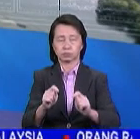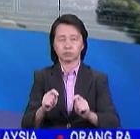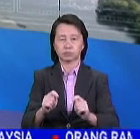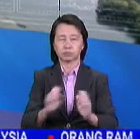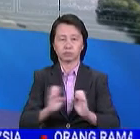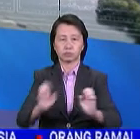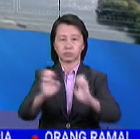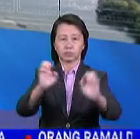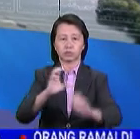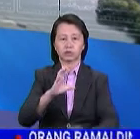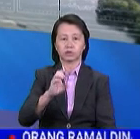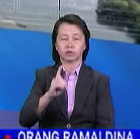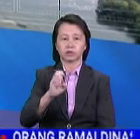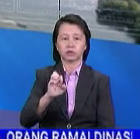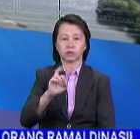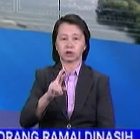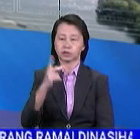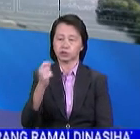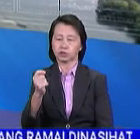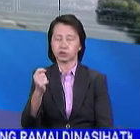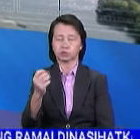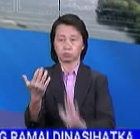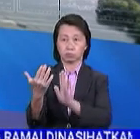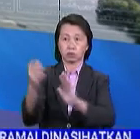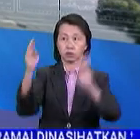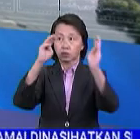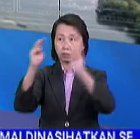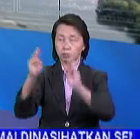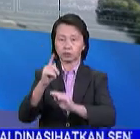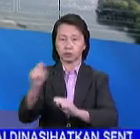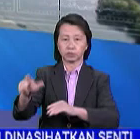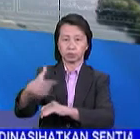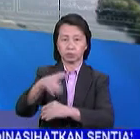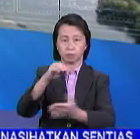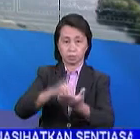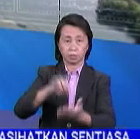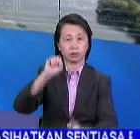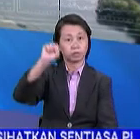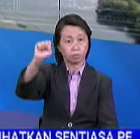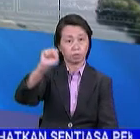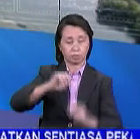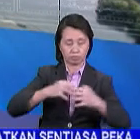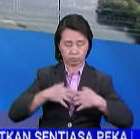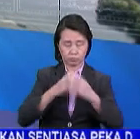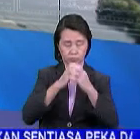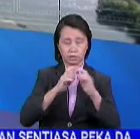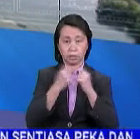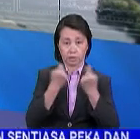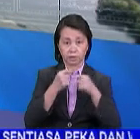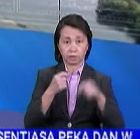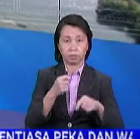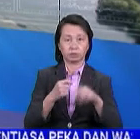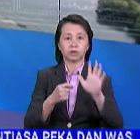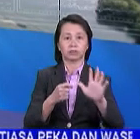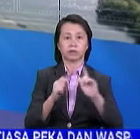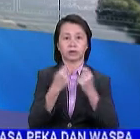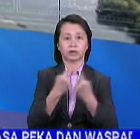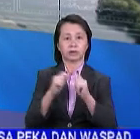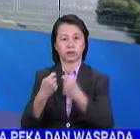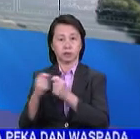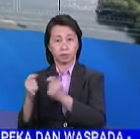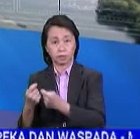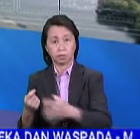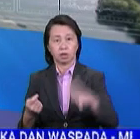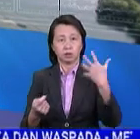awam CDERT hadapi monsun timur laut di negeri ini. Penubuhan itu membabitkan 5 pasukan